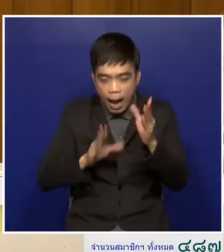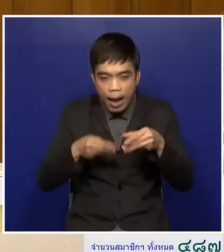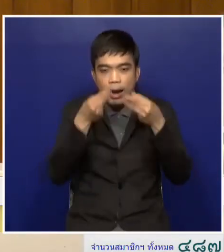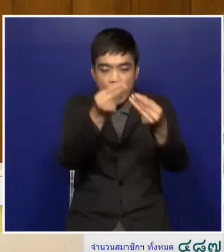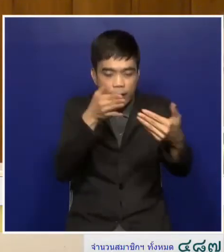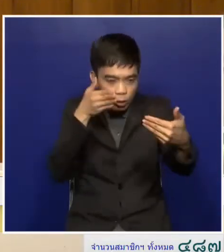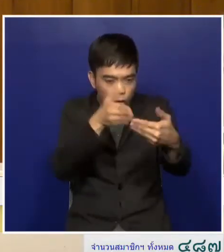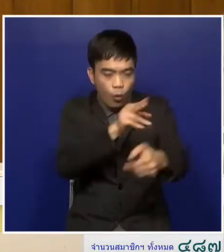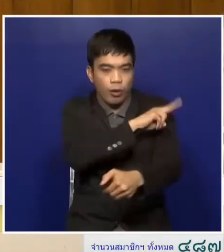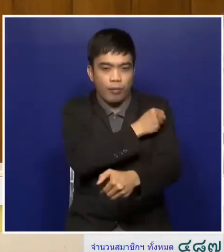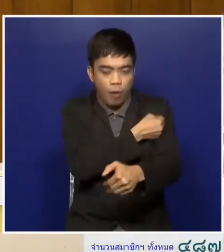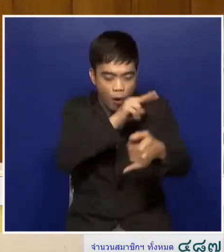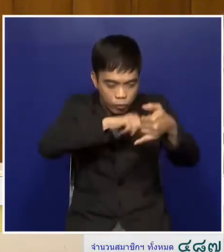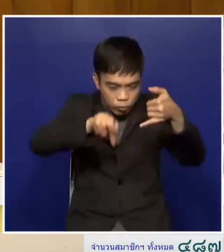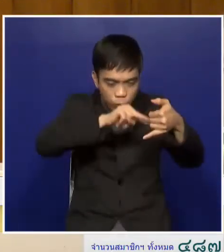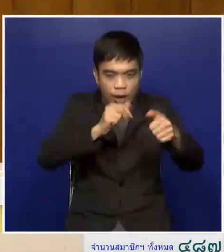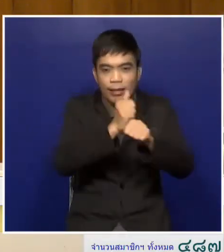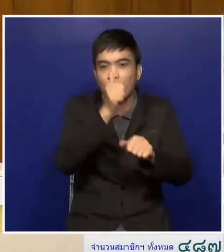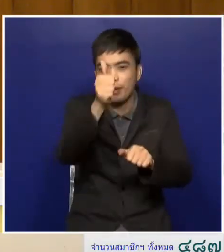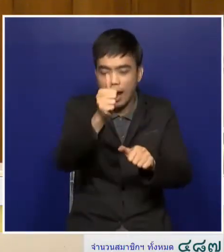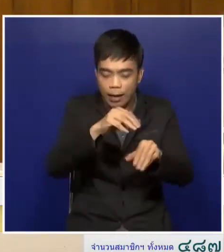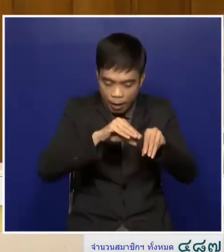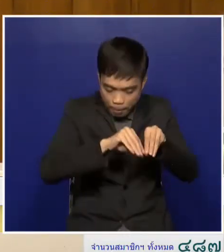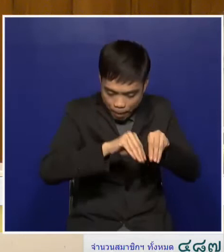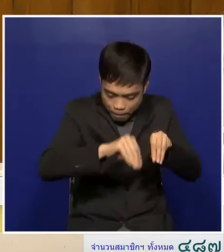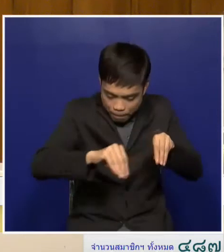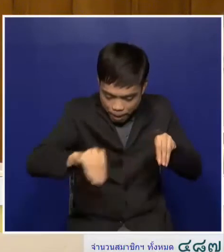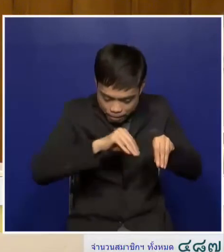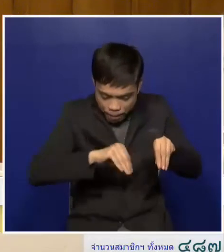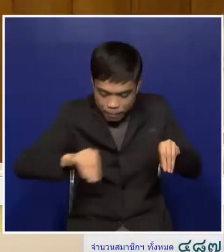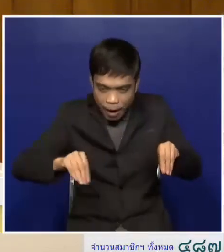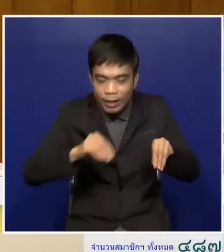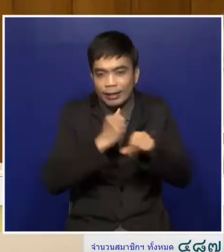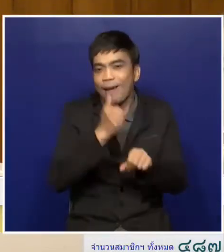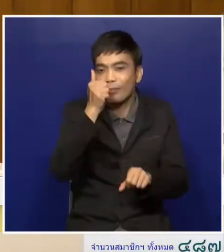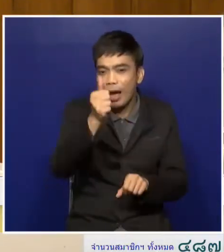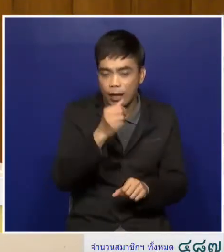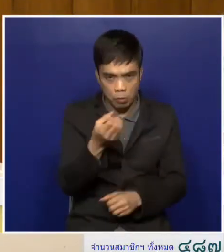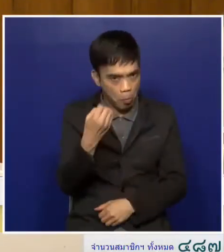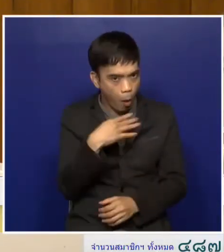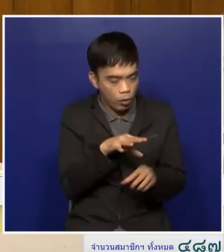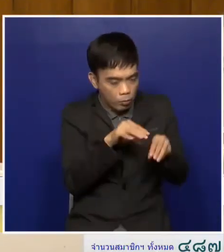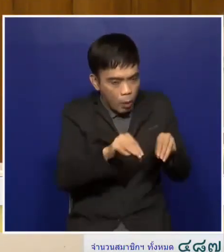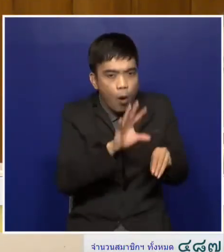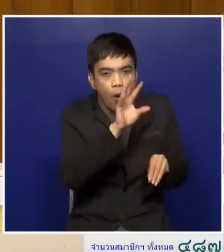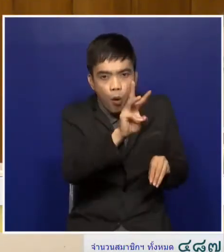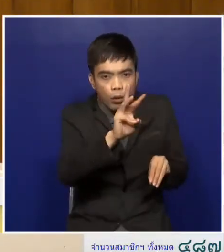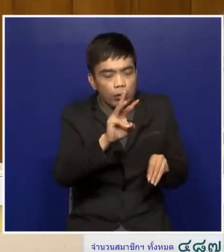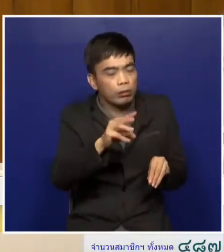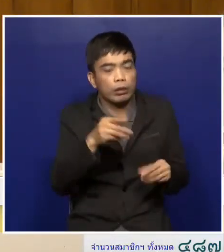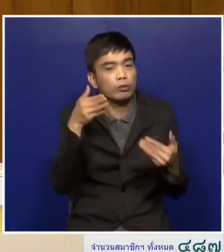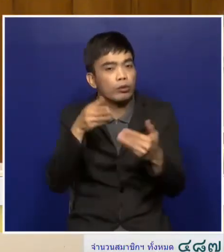ทย์เพื่ใหมการปลูกได้ ไ้ทใช้คำวา 6 ต้น หรอวจะใช้ให้แพทย์มีการปลูก